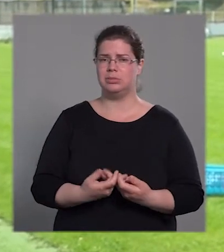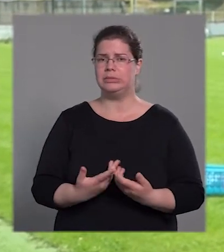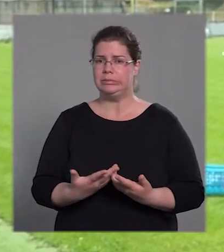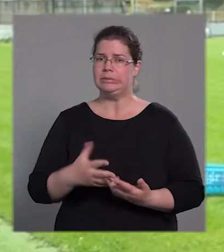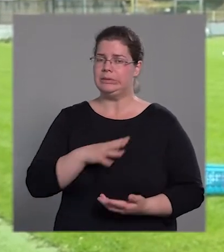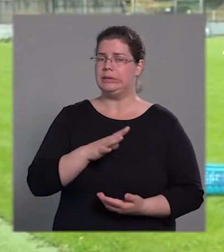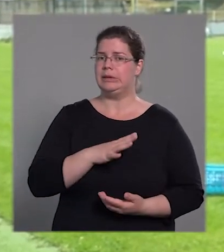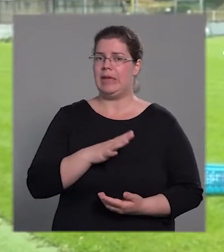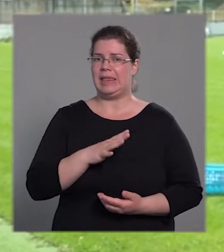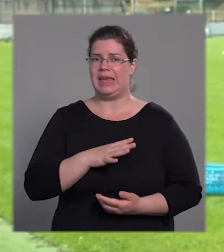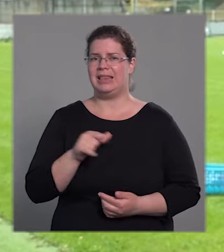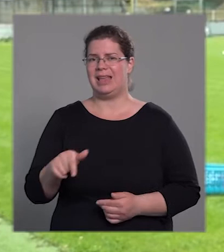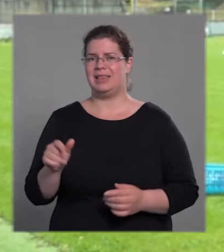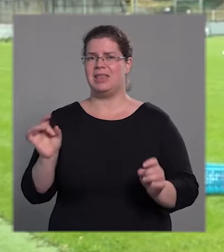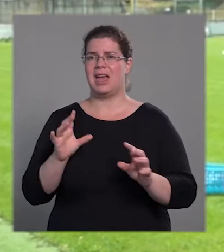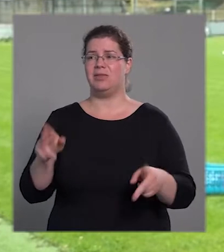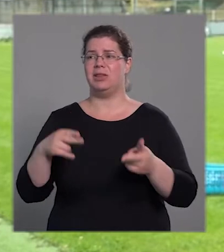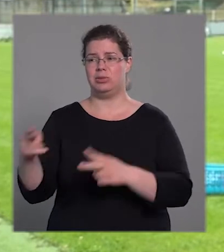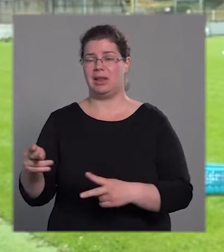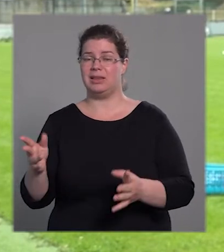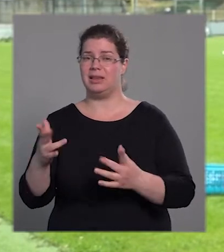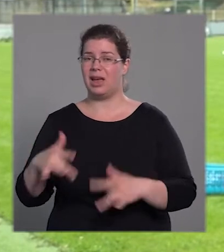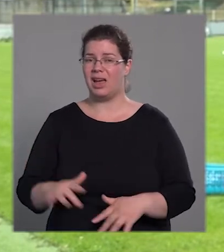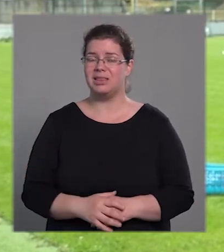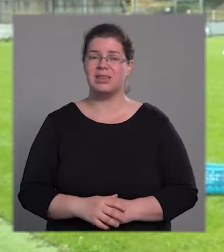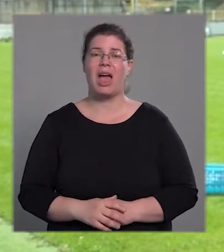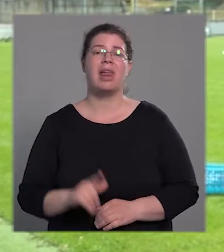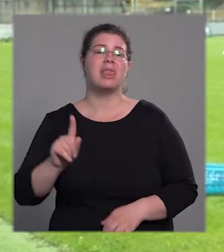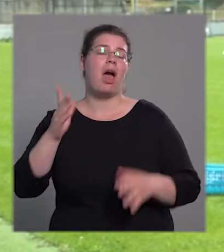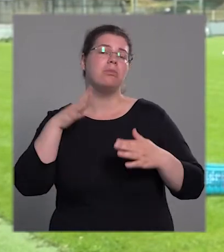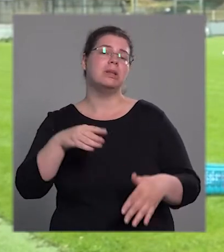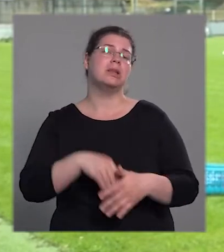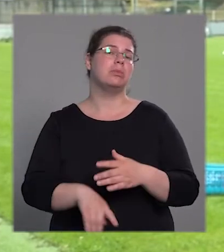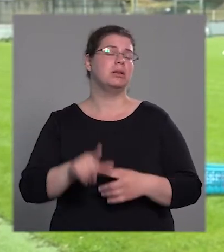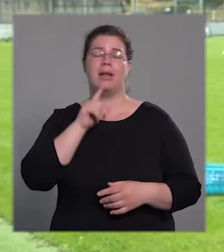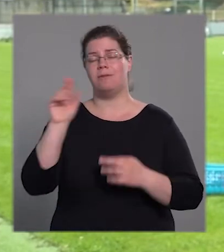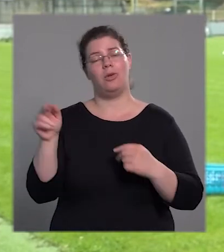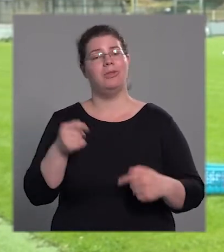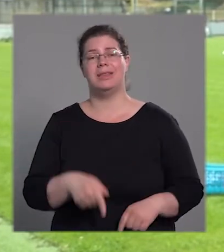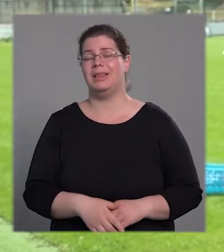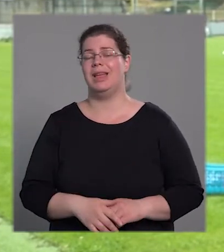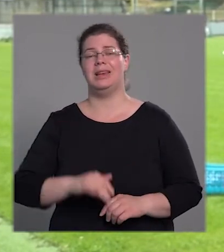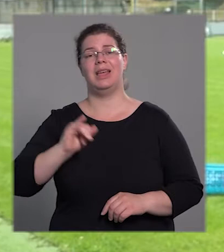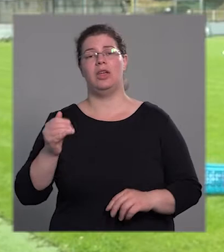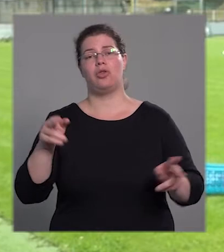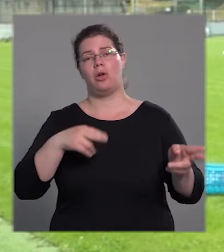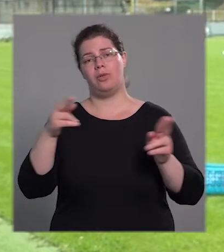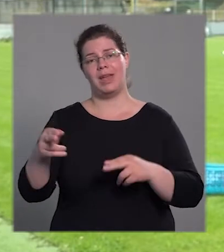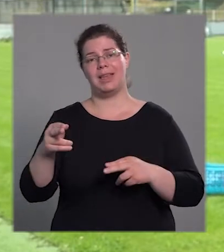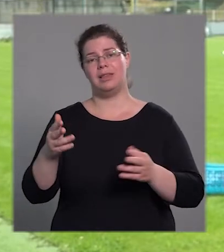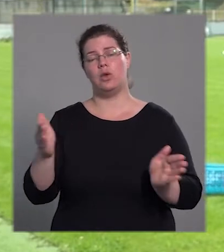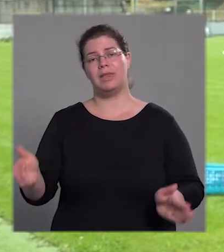veszélyeztet ez a járvány utáni helyzet. Bízunk benne, hogy nem fog ez visszatérni, és a következő